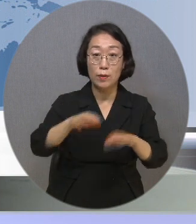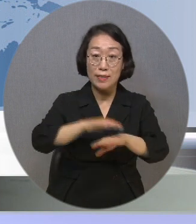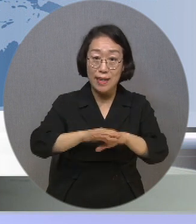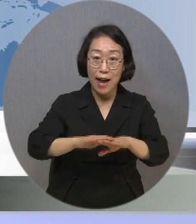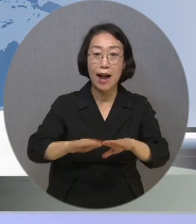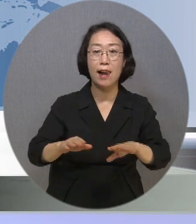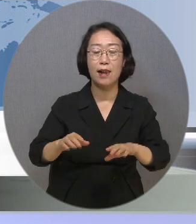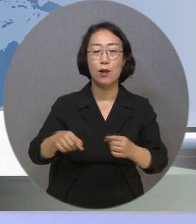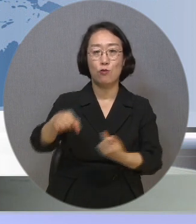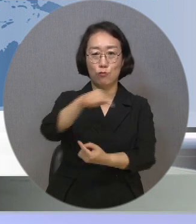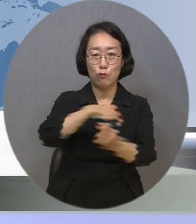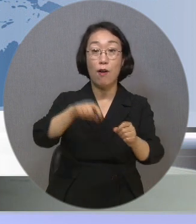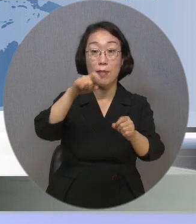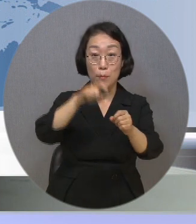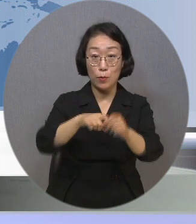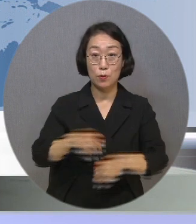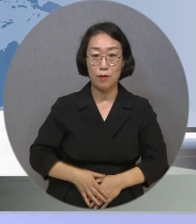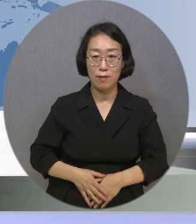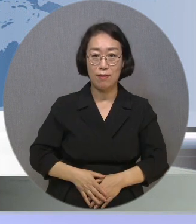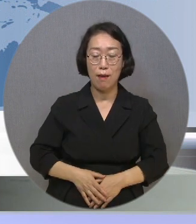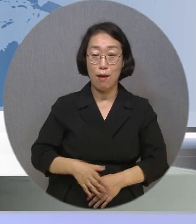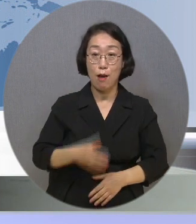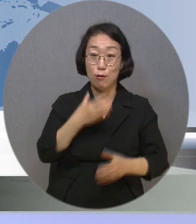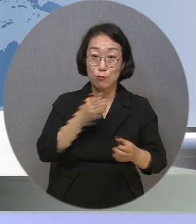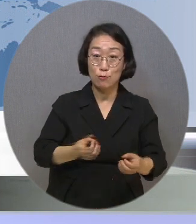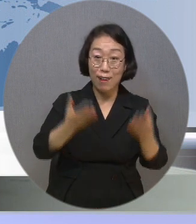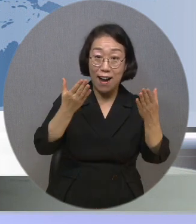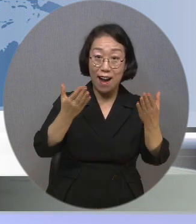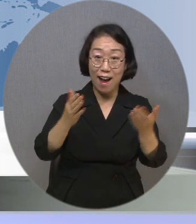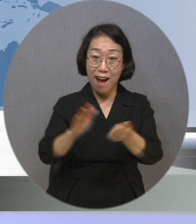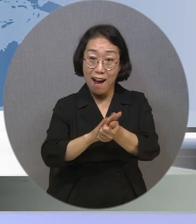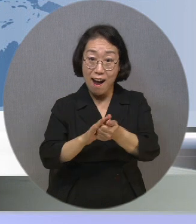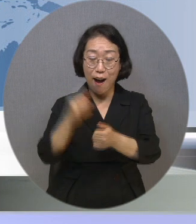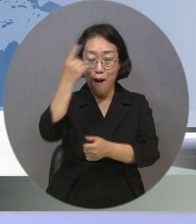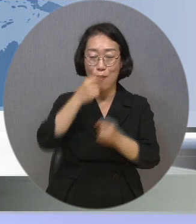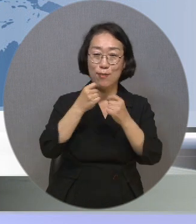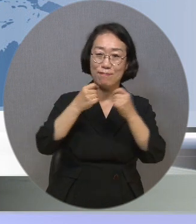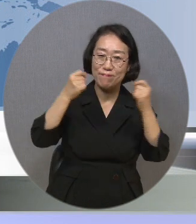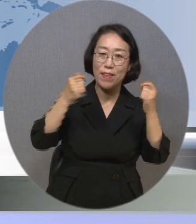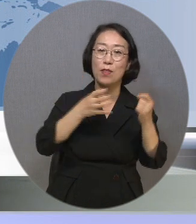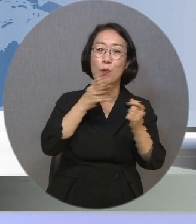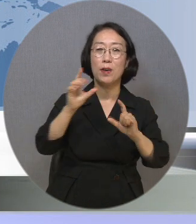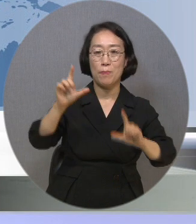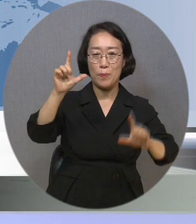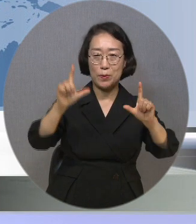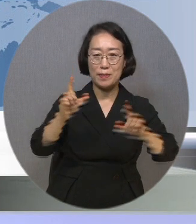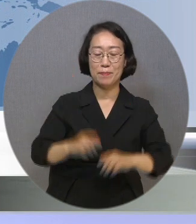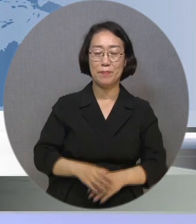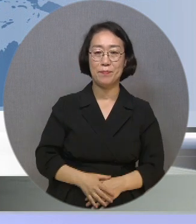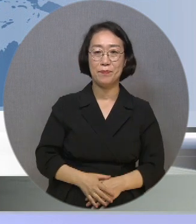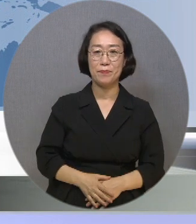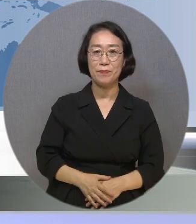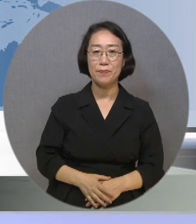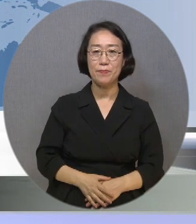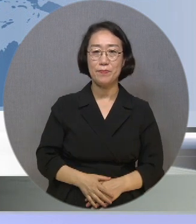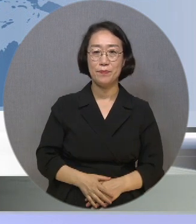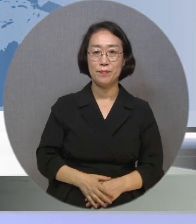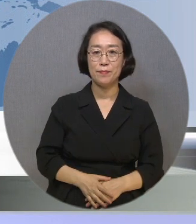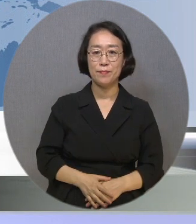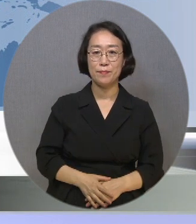위한 사업인데요. 생일상을 받은 어르신들의 얼굴에는 웃음꽃이 피었습니다. 황영재 기자가 다녀왔습니다.